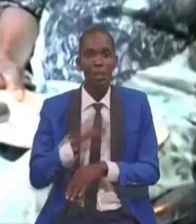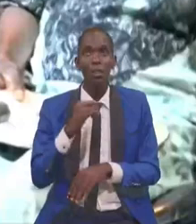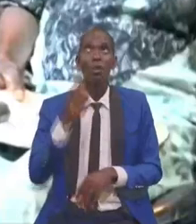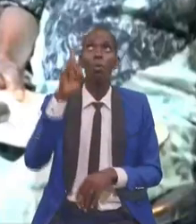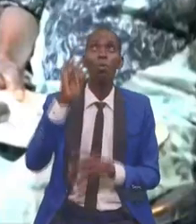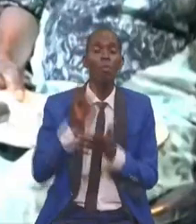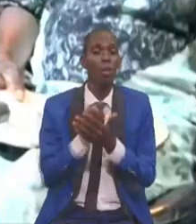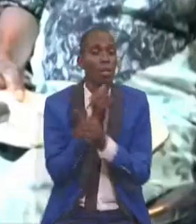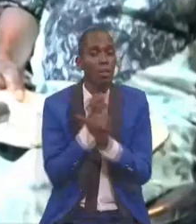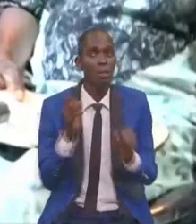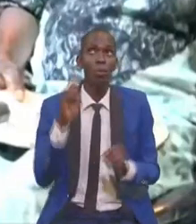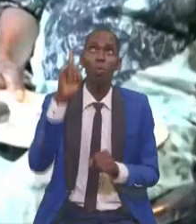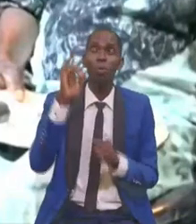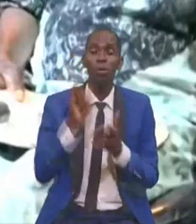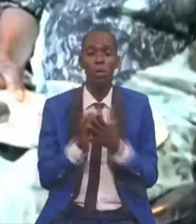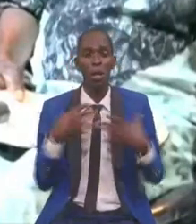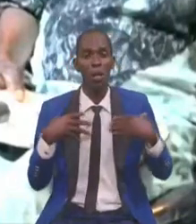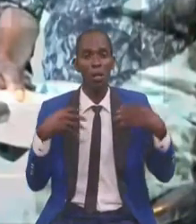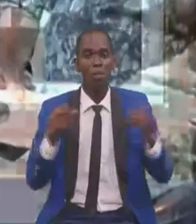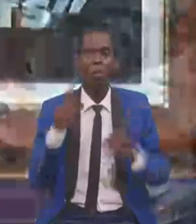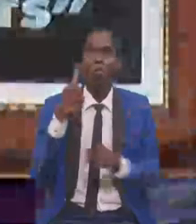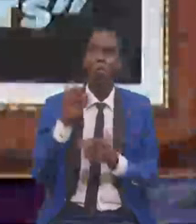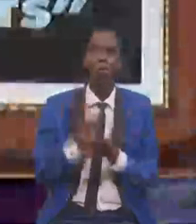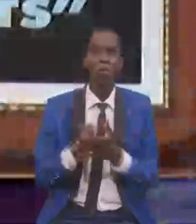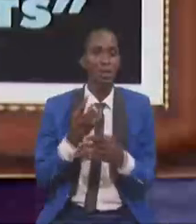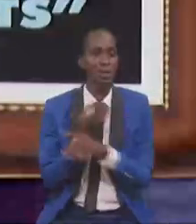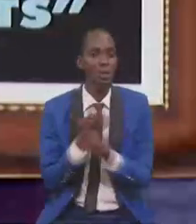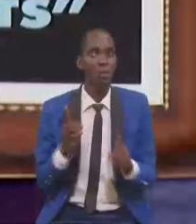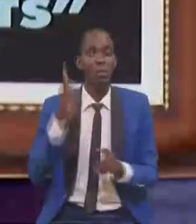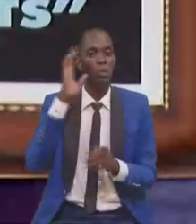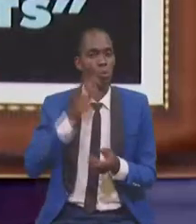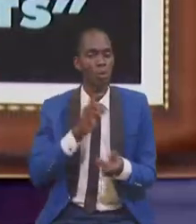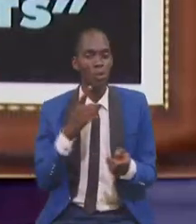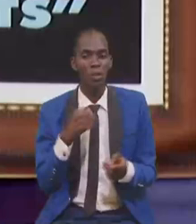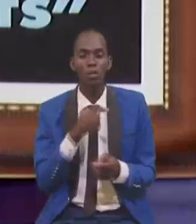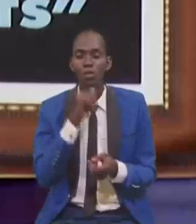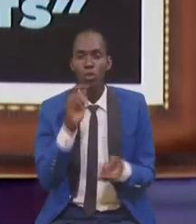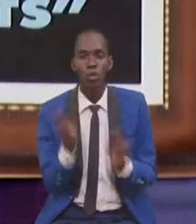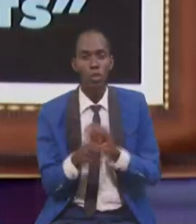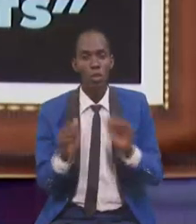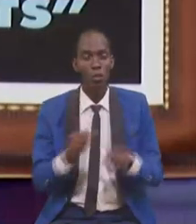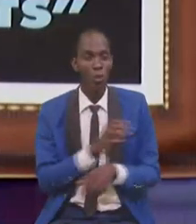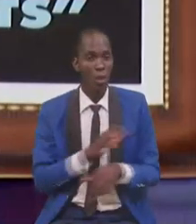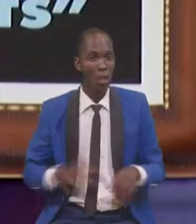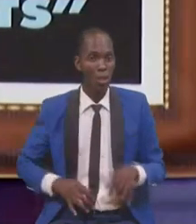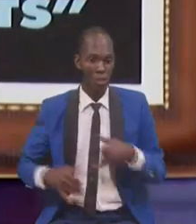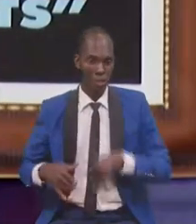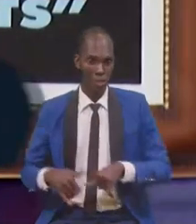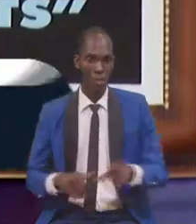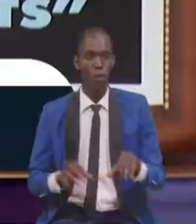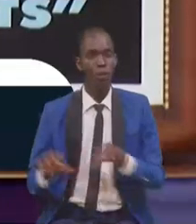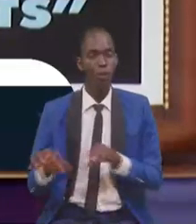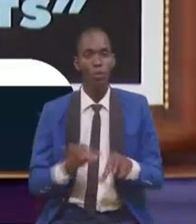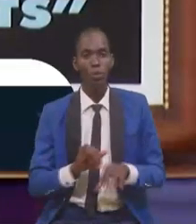soir, celui qui sauve, celui qui guérit. Nous parlons de celui qui délivre, le Christ inchangeable qui